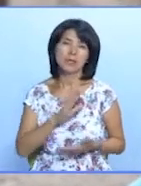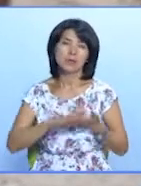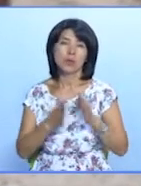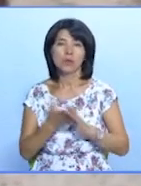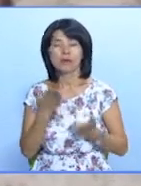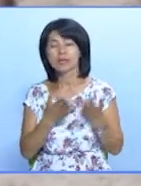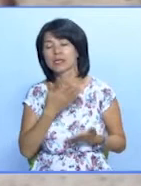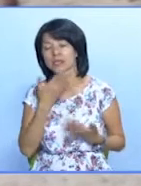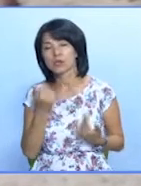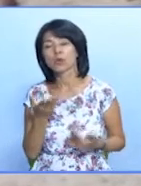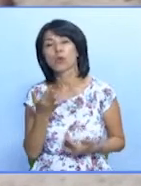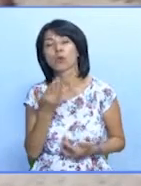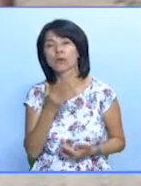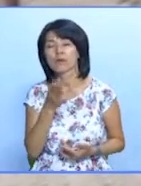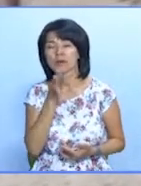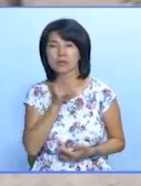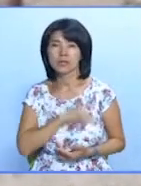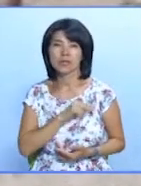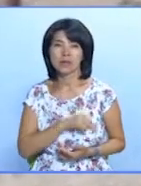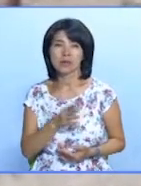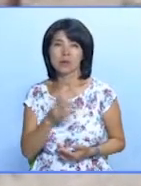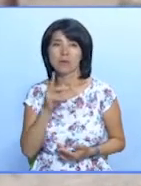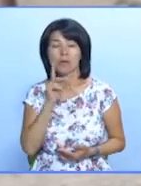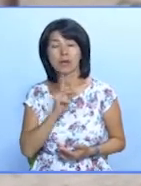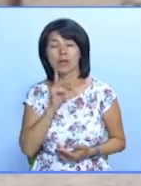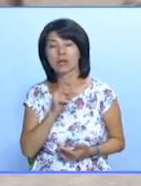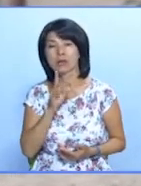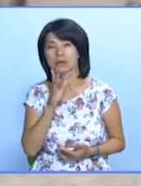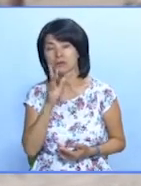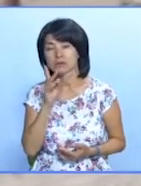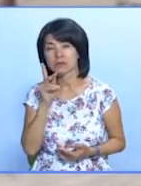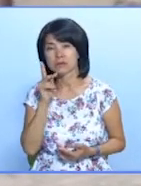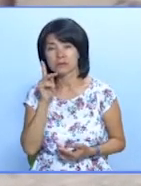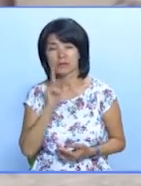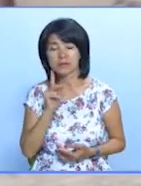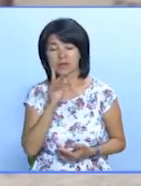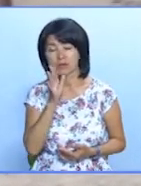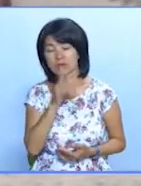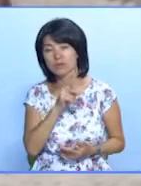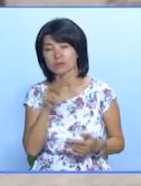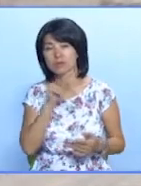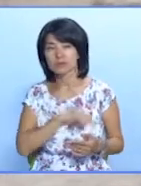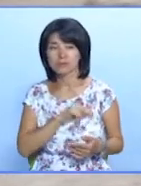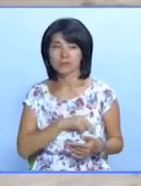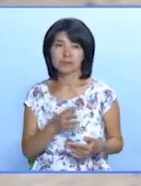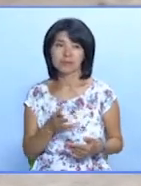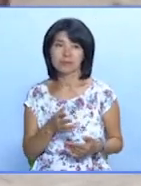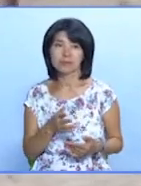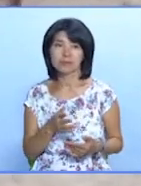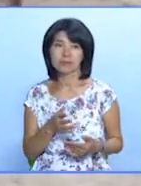мысалы? Документ. Сезон біткенше, сезон. Жалақысын қанша айтты?